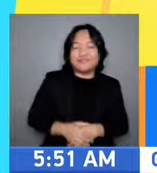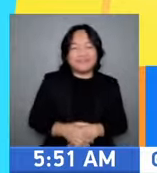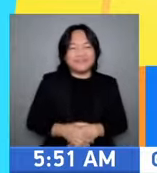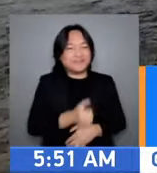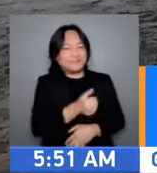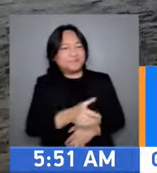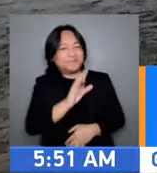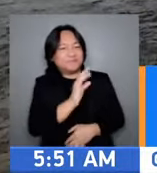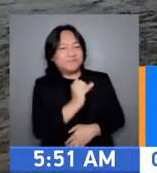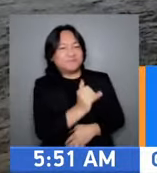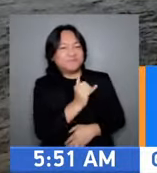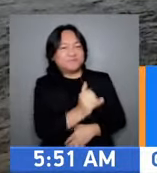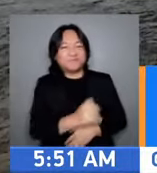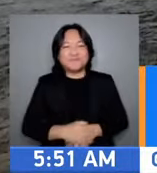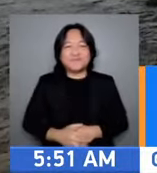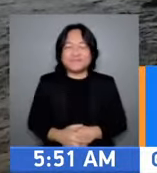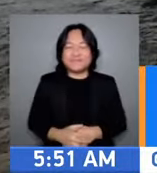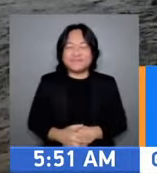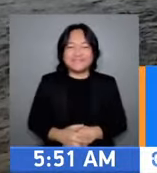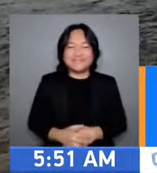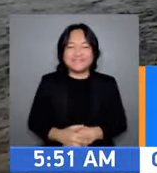ah?